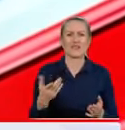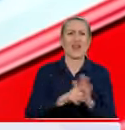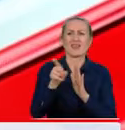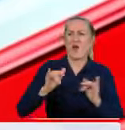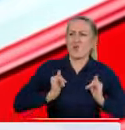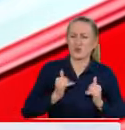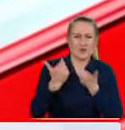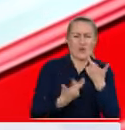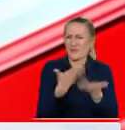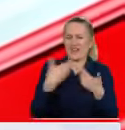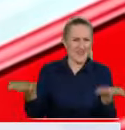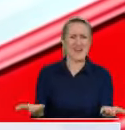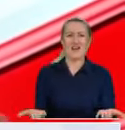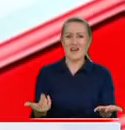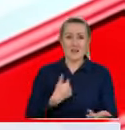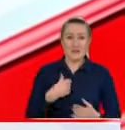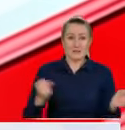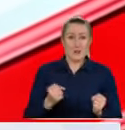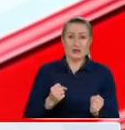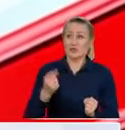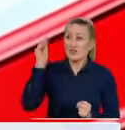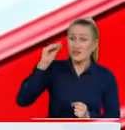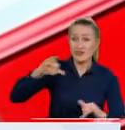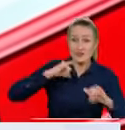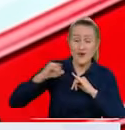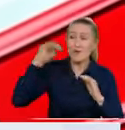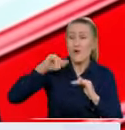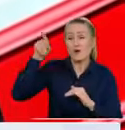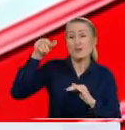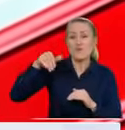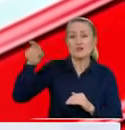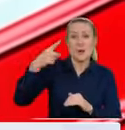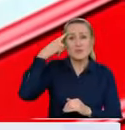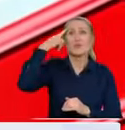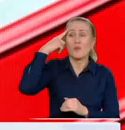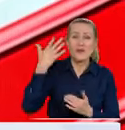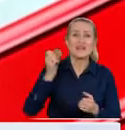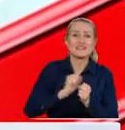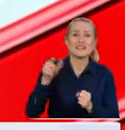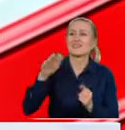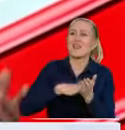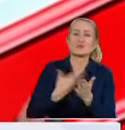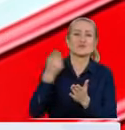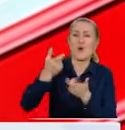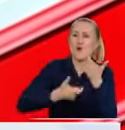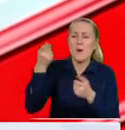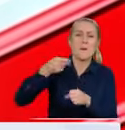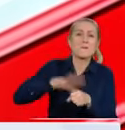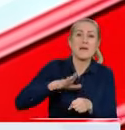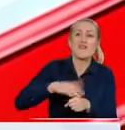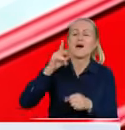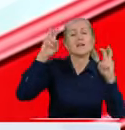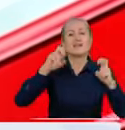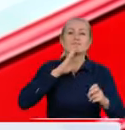turystyczne. Aż mi strach zaproponować rządowi, żeby może przypomnieli, że są budki od piwa. Że może menelowe plus by